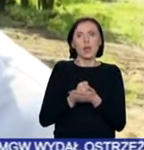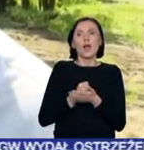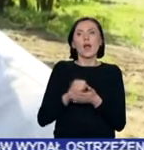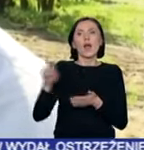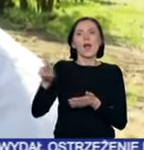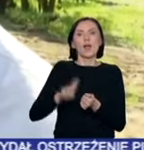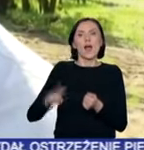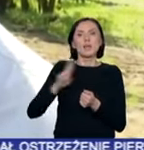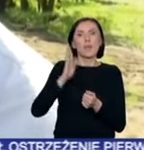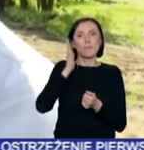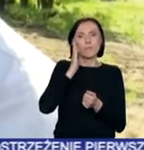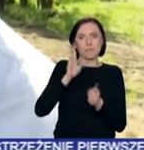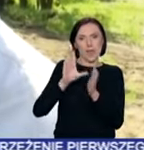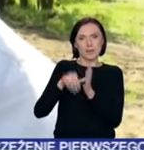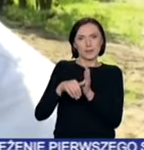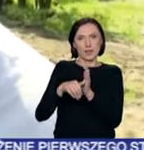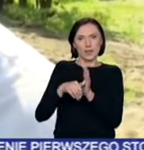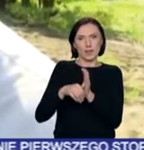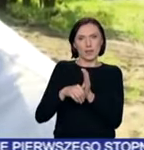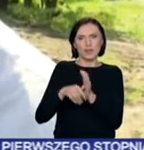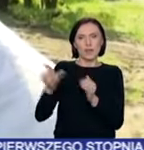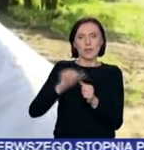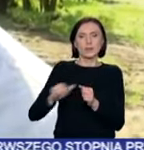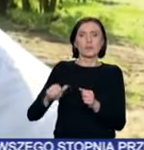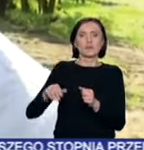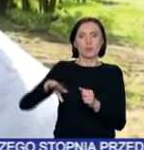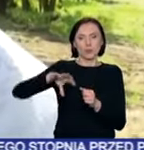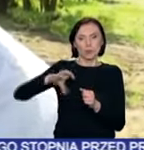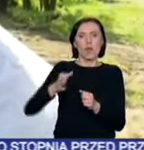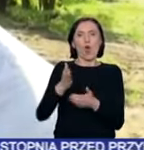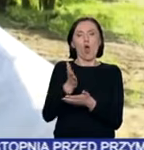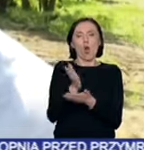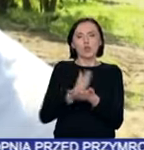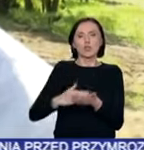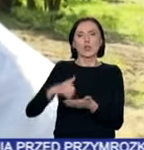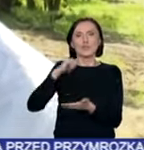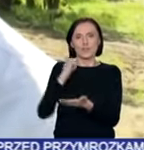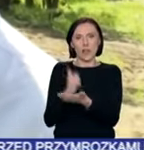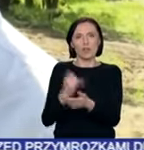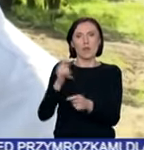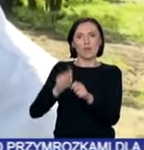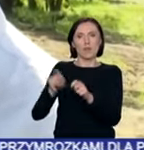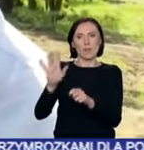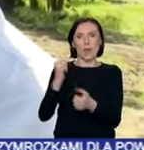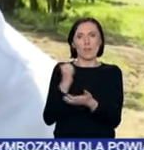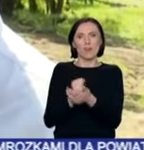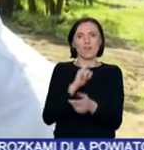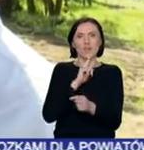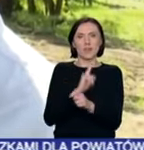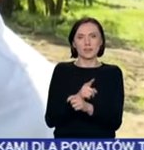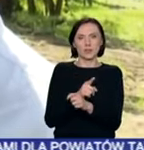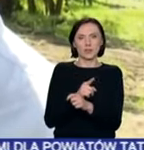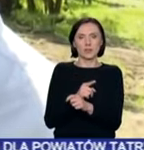Miasta jako organ stanowiący i kontrolny ma prawo do